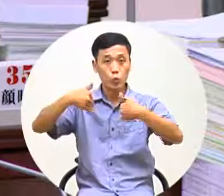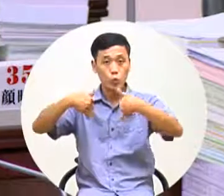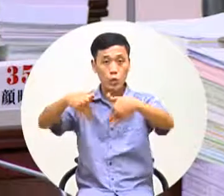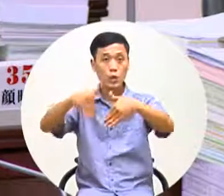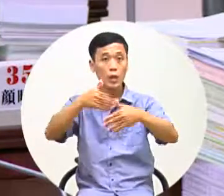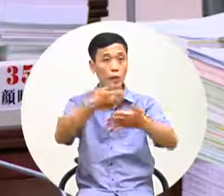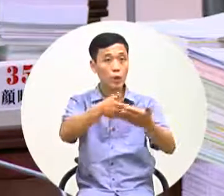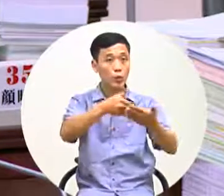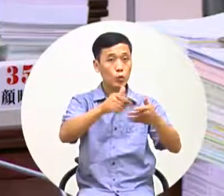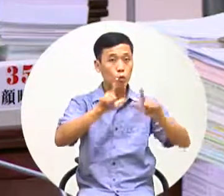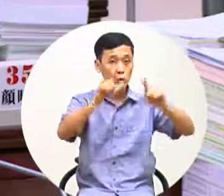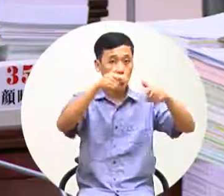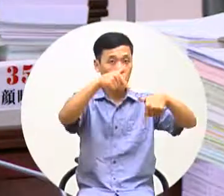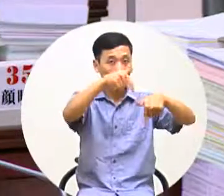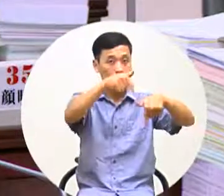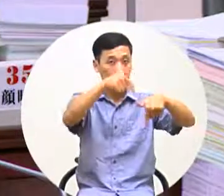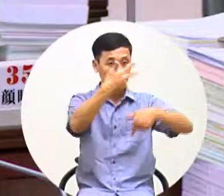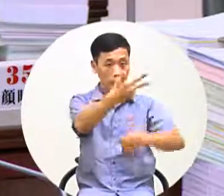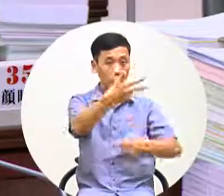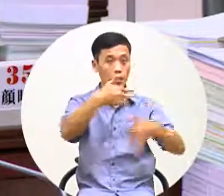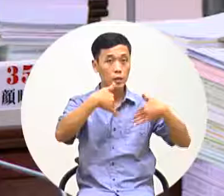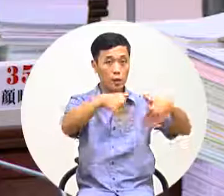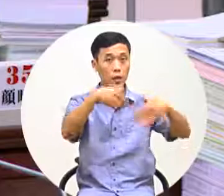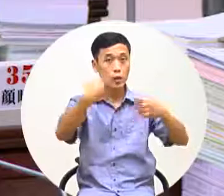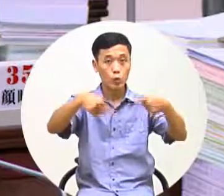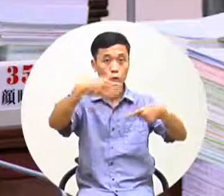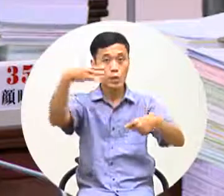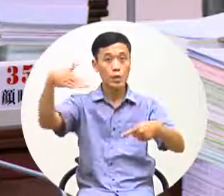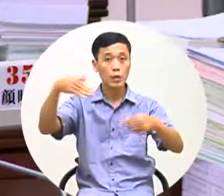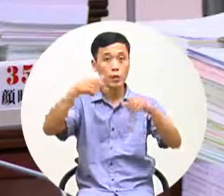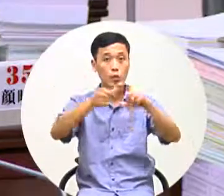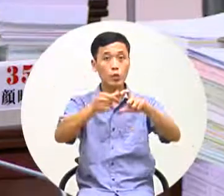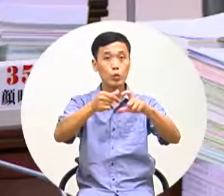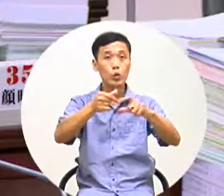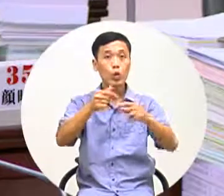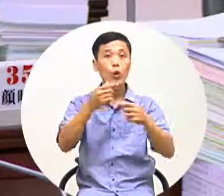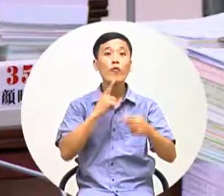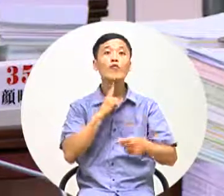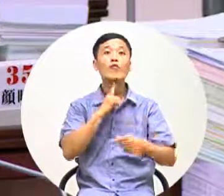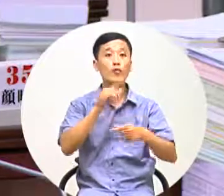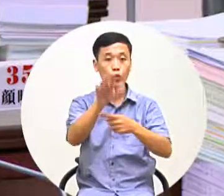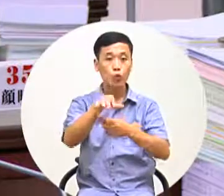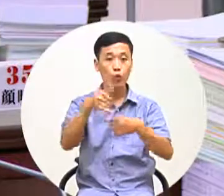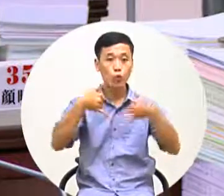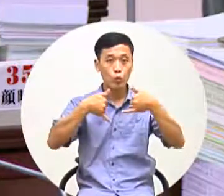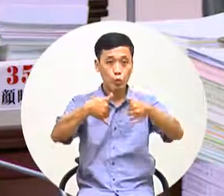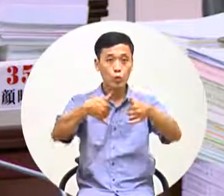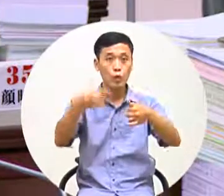还有古山区的富农路，好、哦，还有古山区的